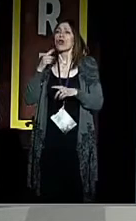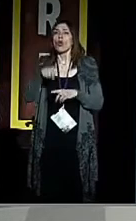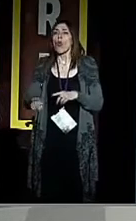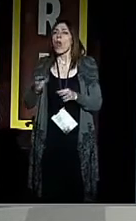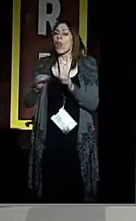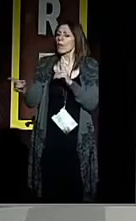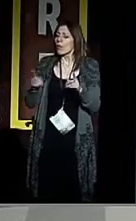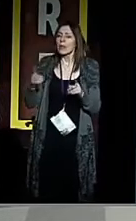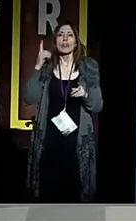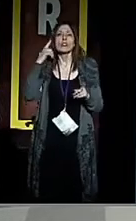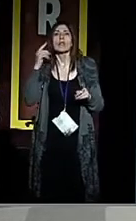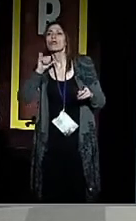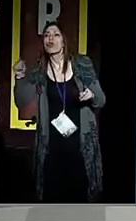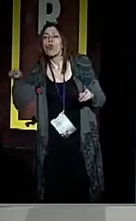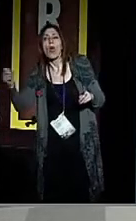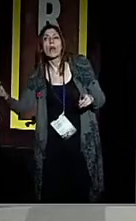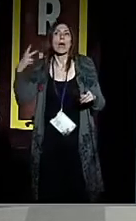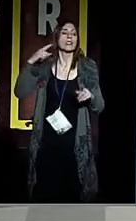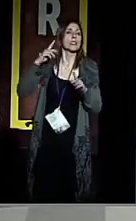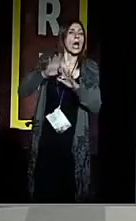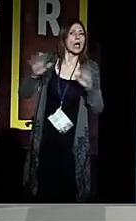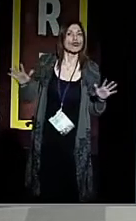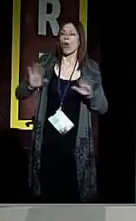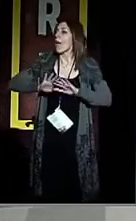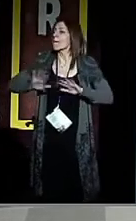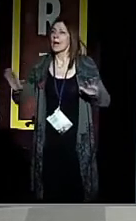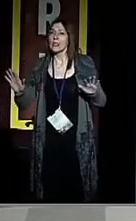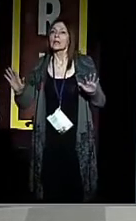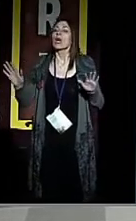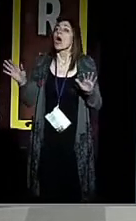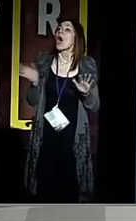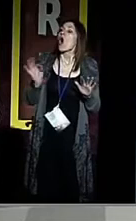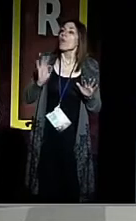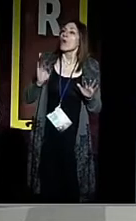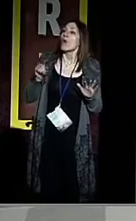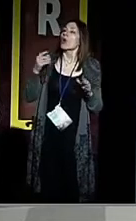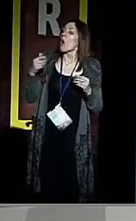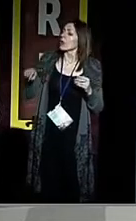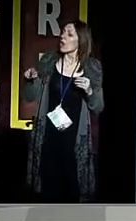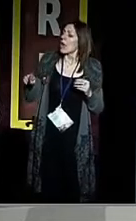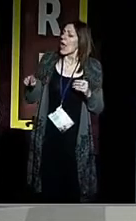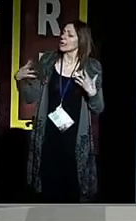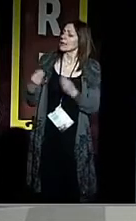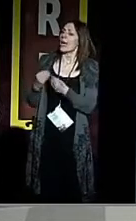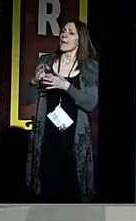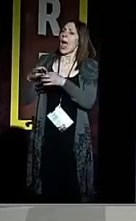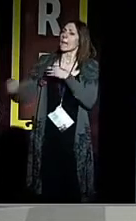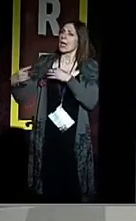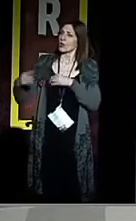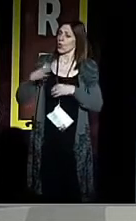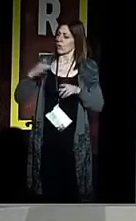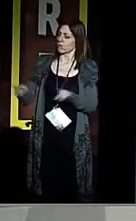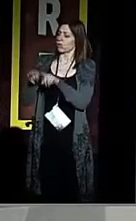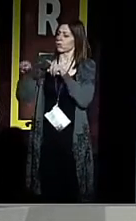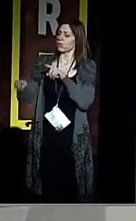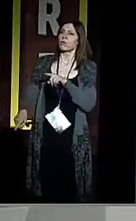quel messaggio e non tutto il resto. O quando insieme a una sua amica coetanea cecoslovacca,